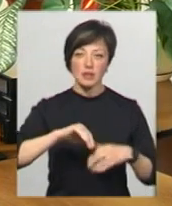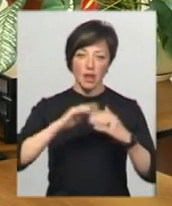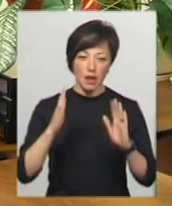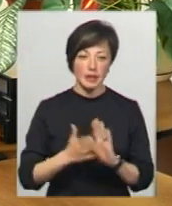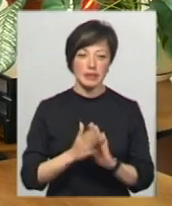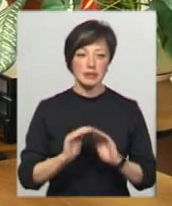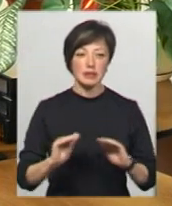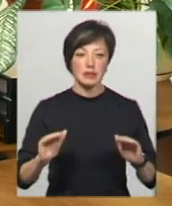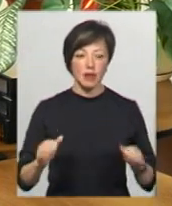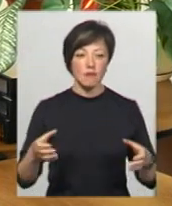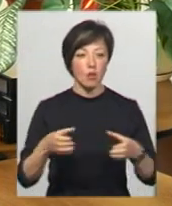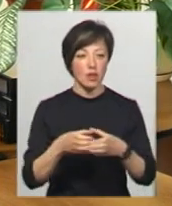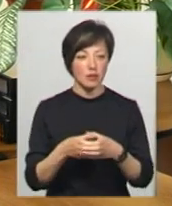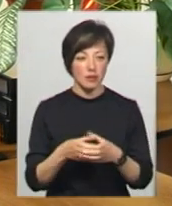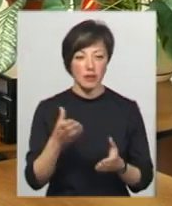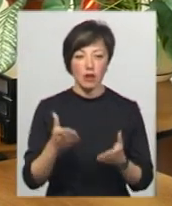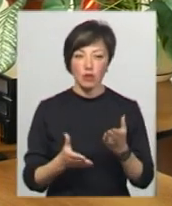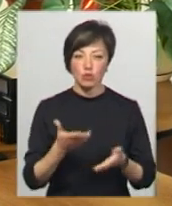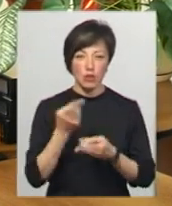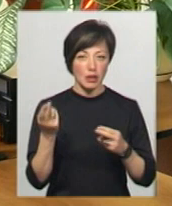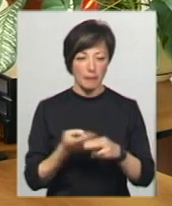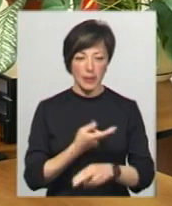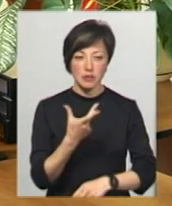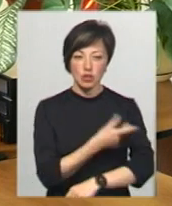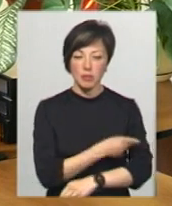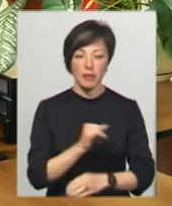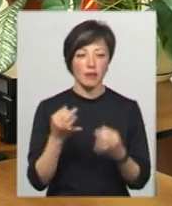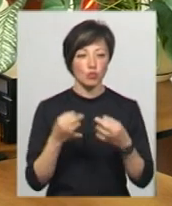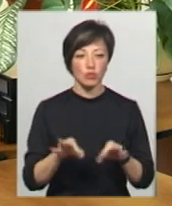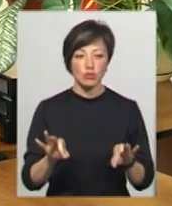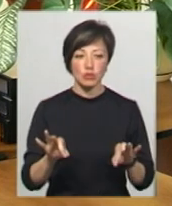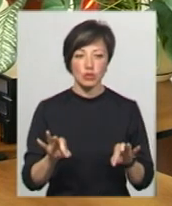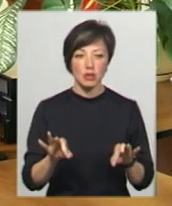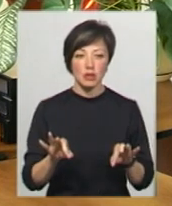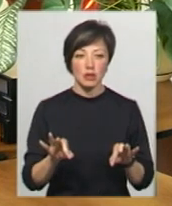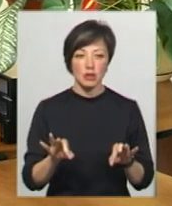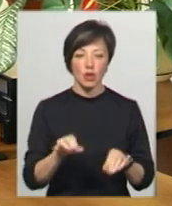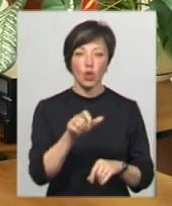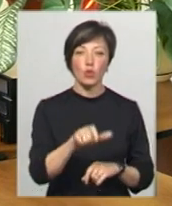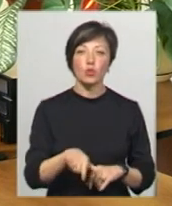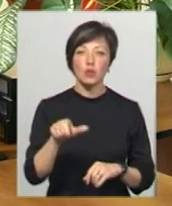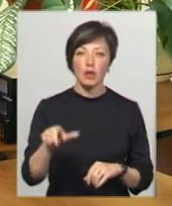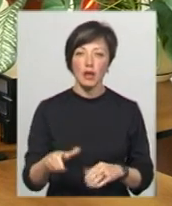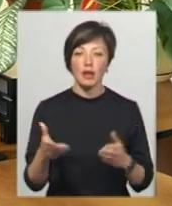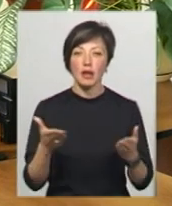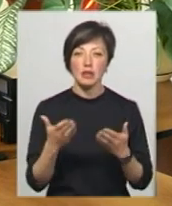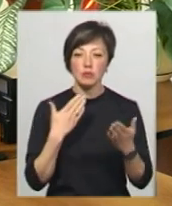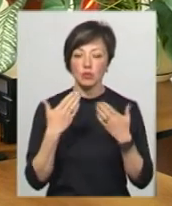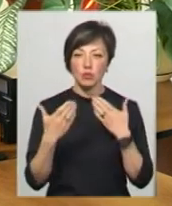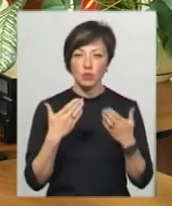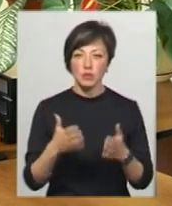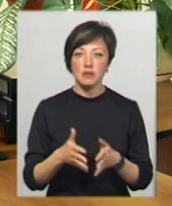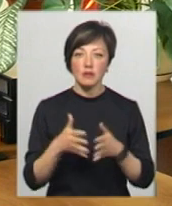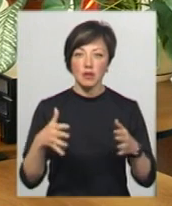взагалі дітей в організовані колективи, якщо вони не щеплені, і недопущення людей, які спілкуються з